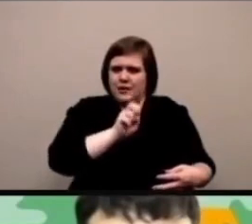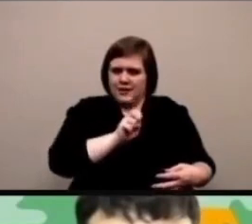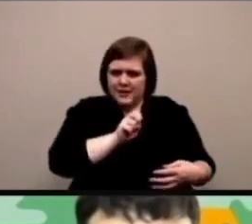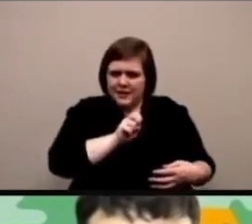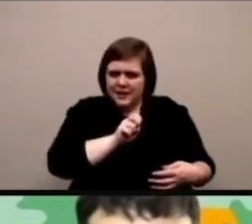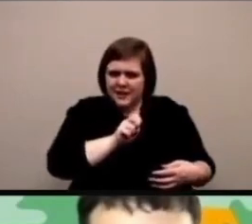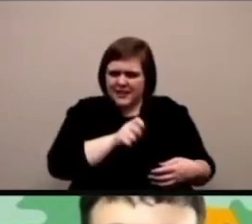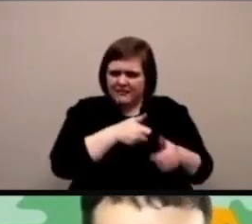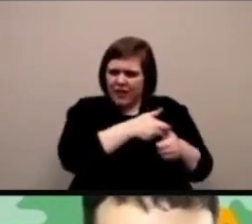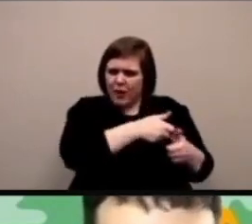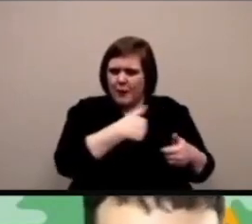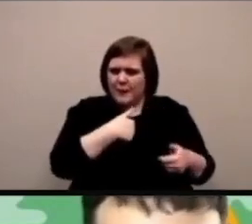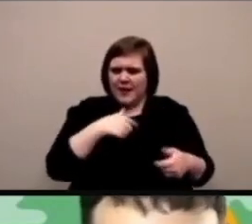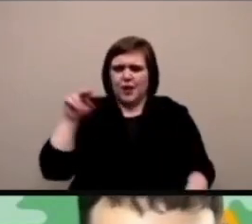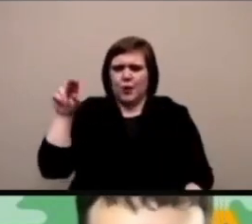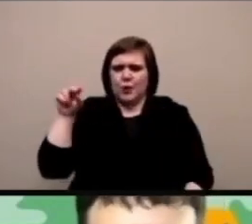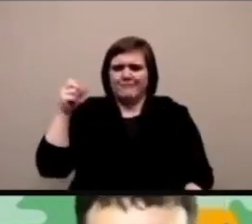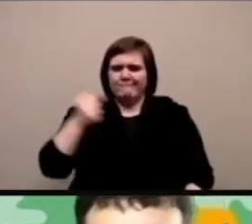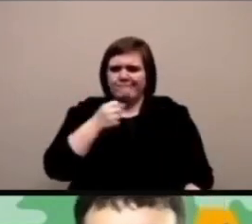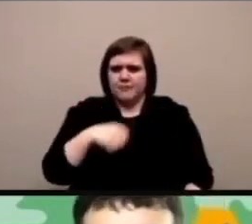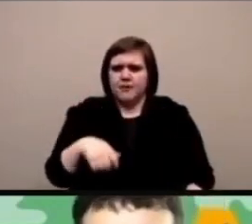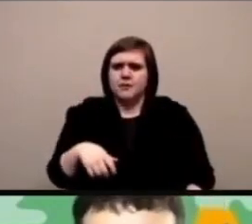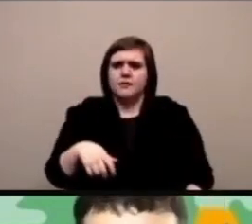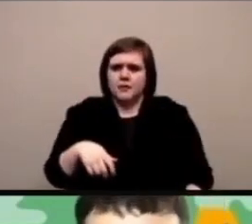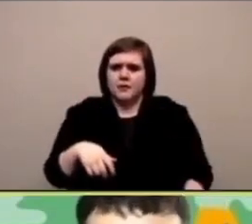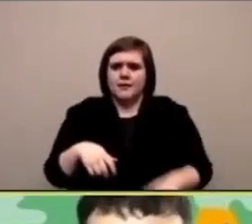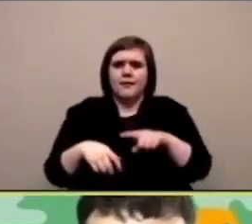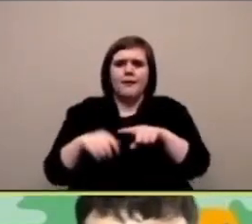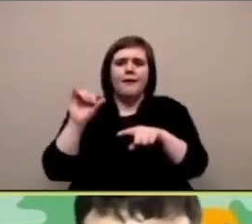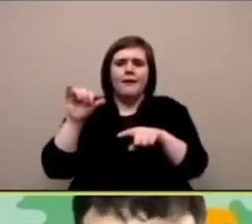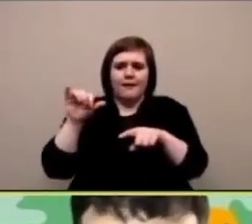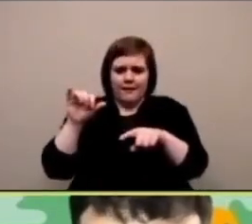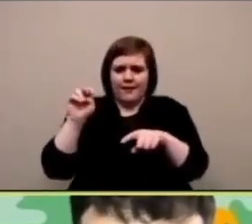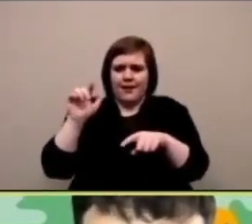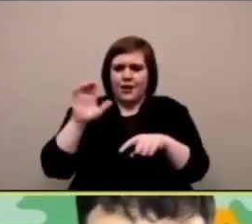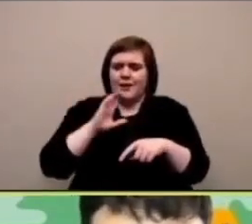あの私の口にそのペンギンの